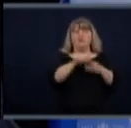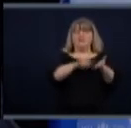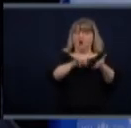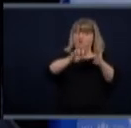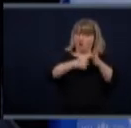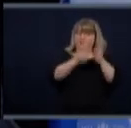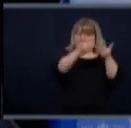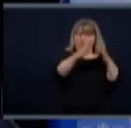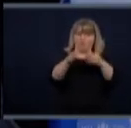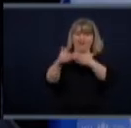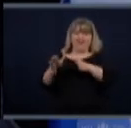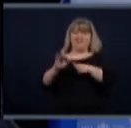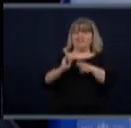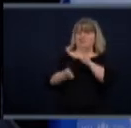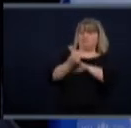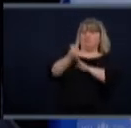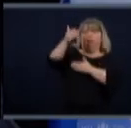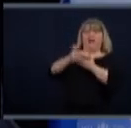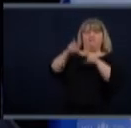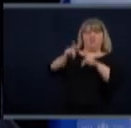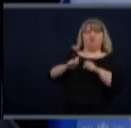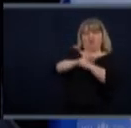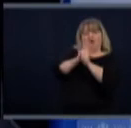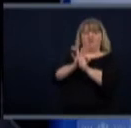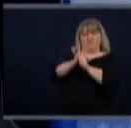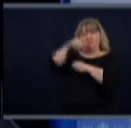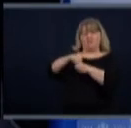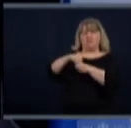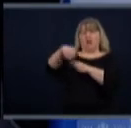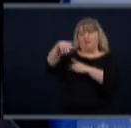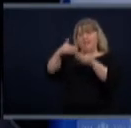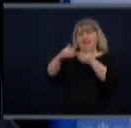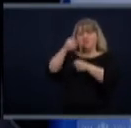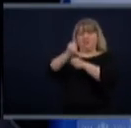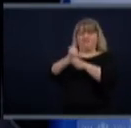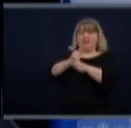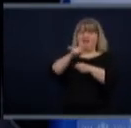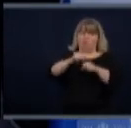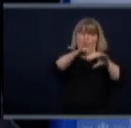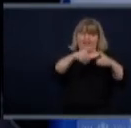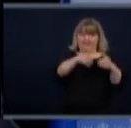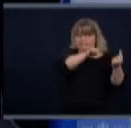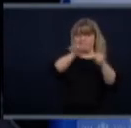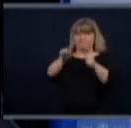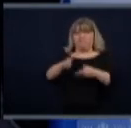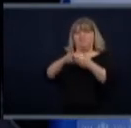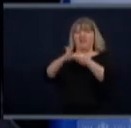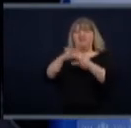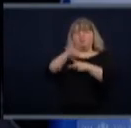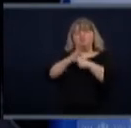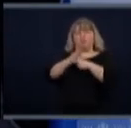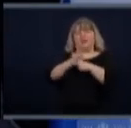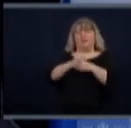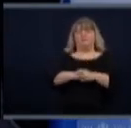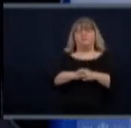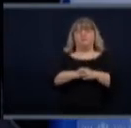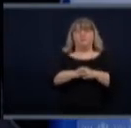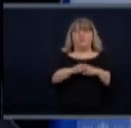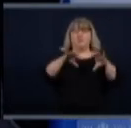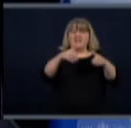dans un milieu de travail, ça va prendre une équipe pour être capable d'intervenir. Ces infirmières-là ont été mobilisées, elles ont eu